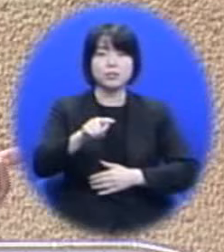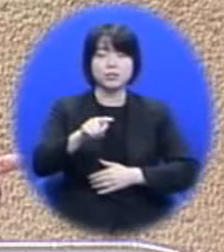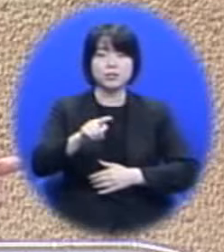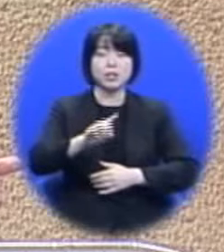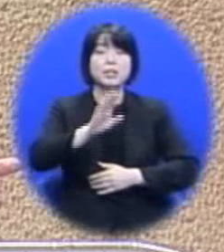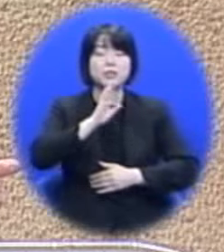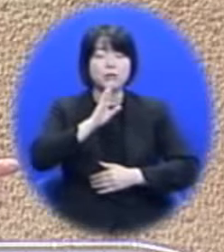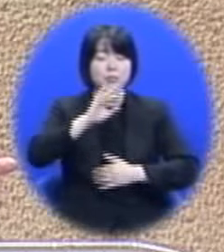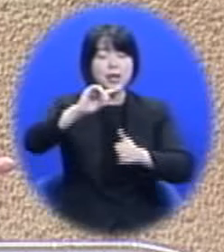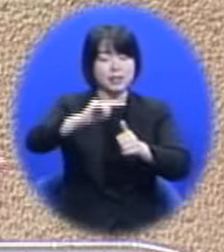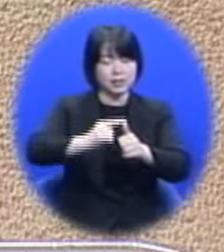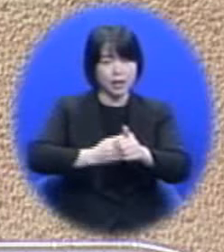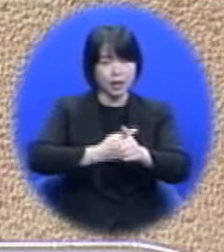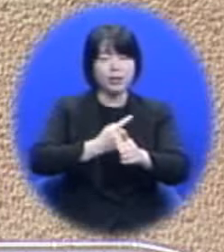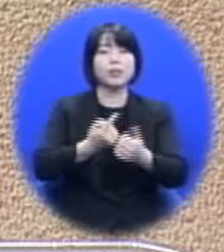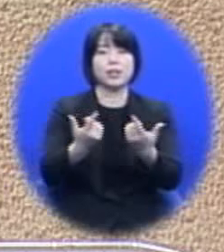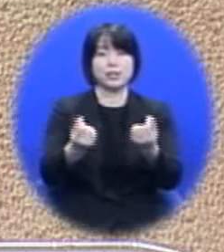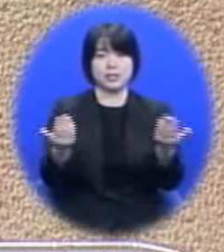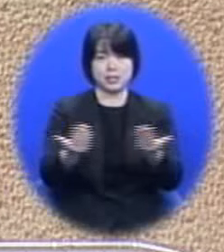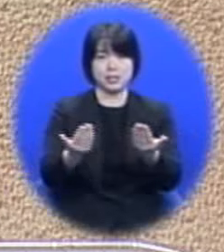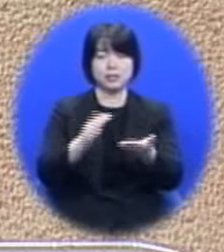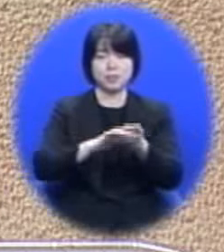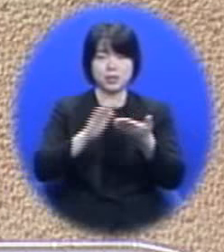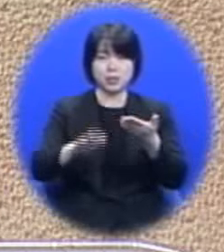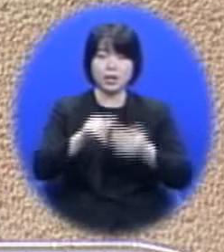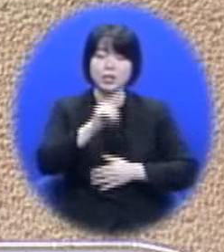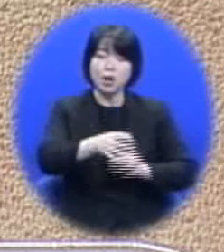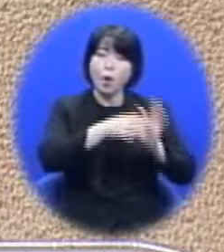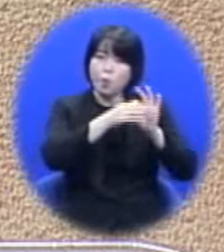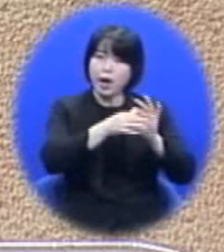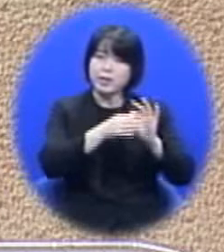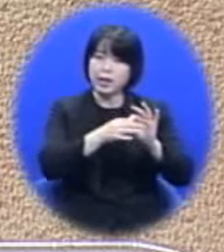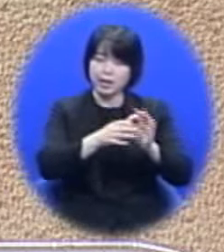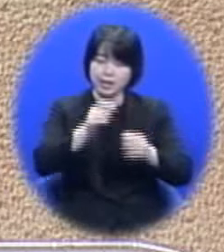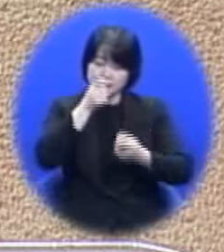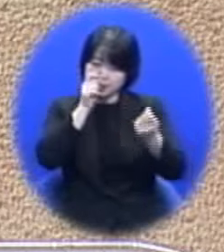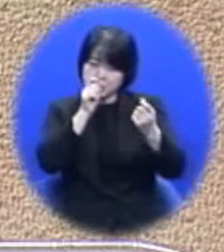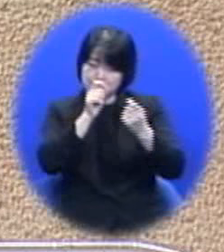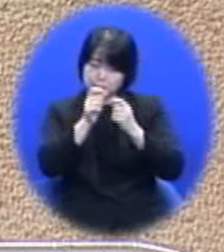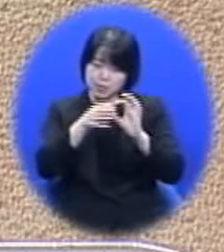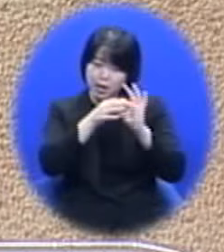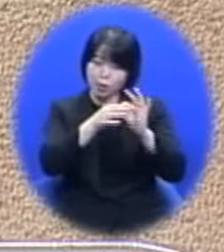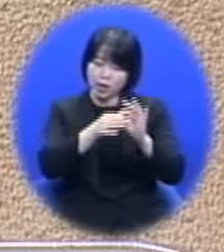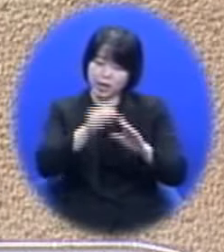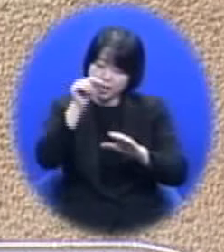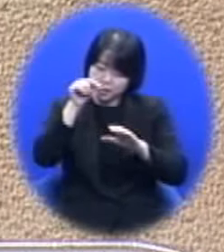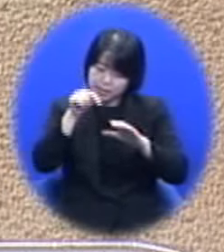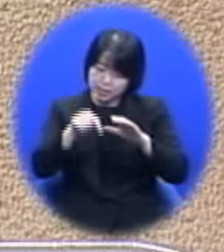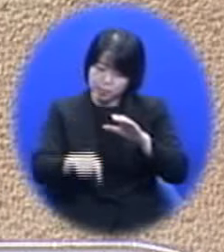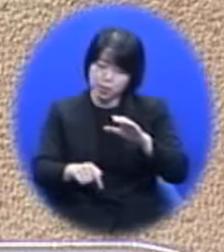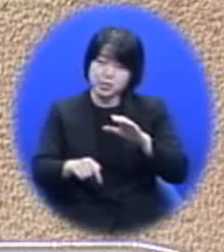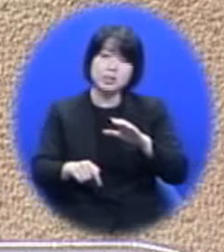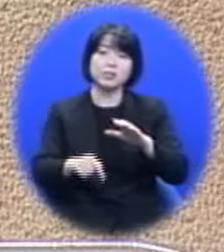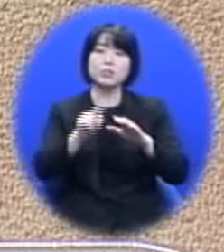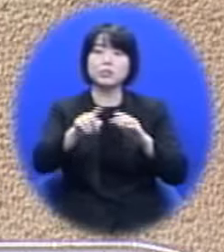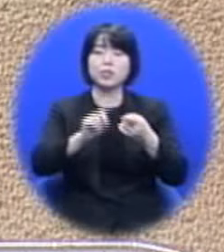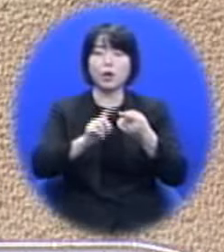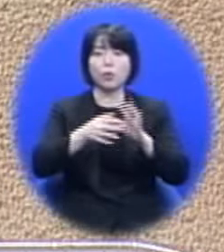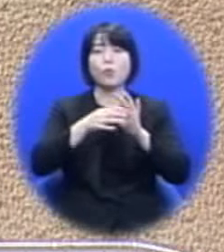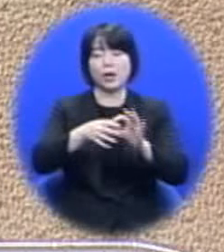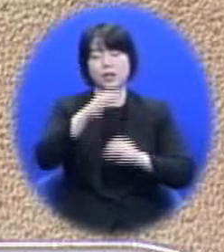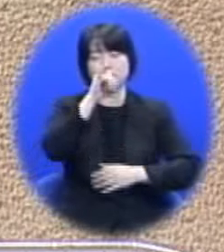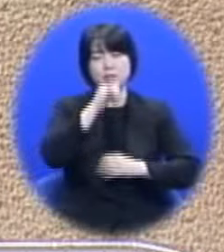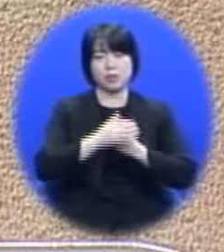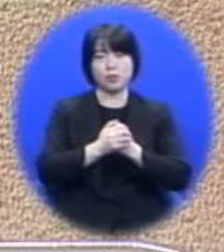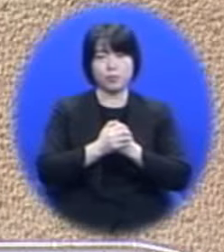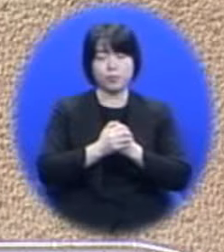당연한 것이죠. 이건 관계의 문제예요. 친밀한 관계가 깊어지는 것과 관련된 문제예요.